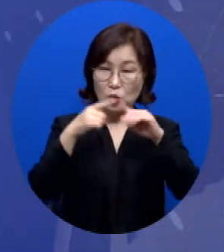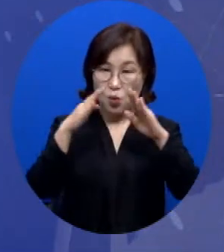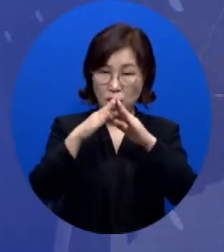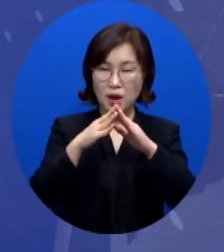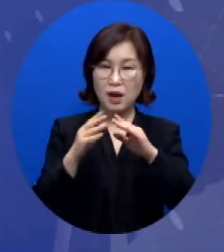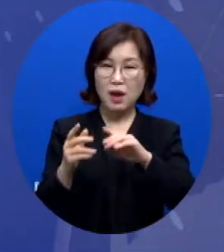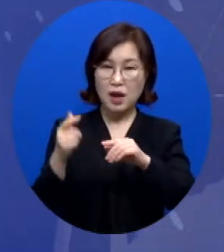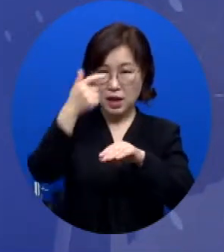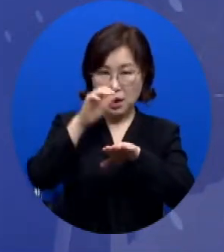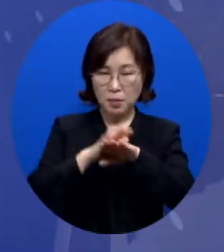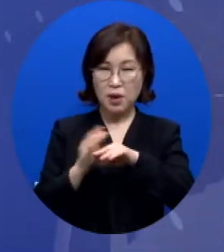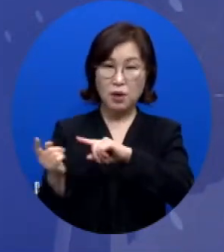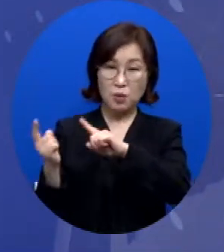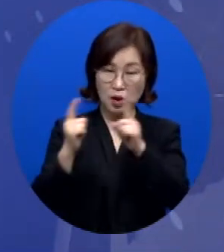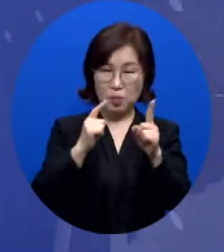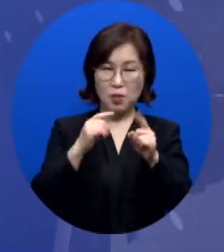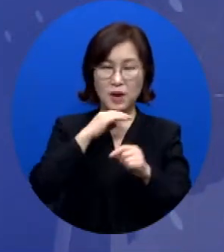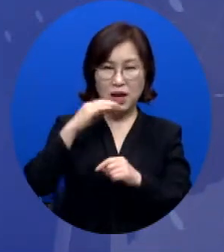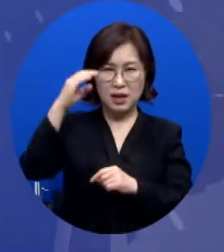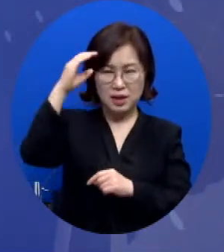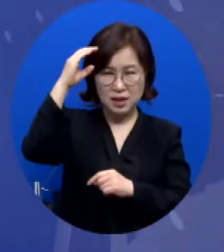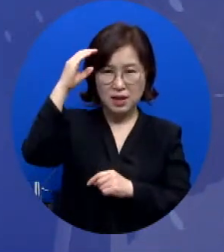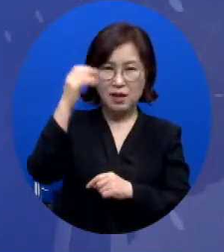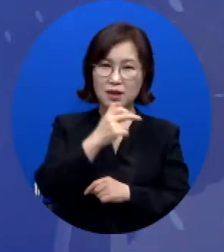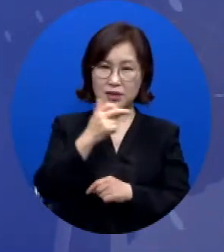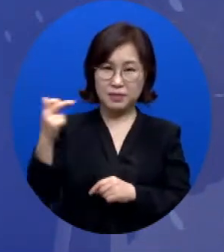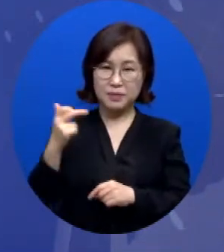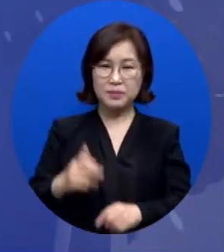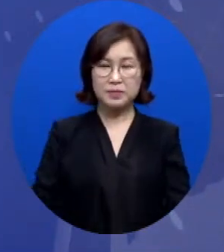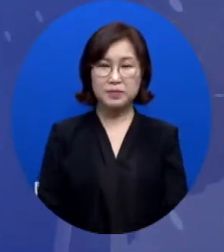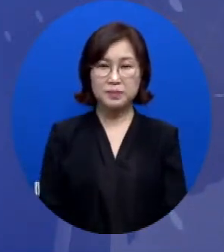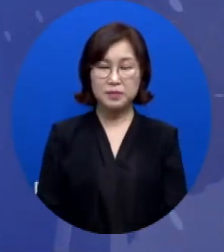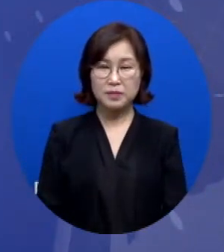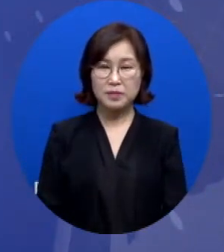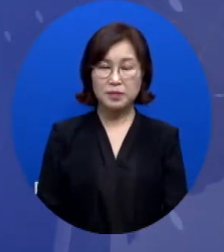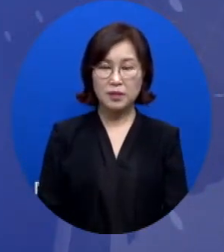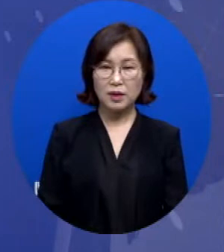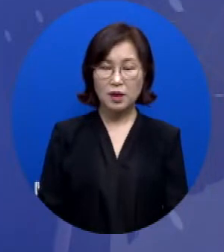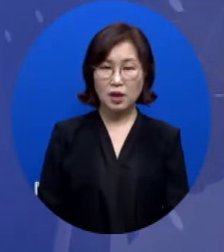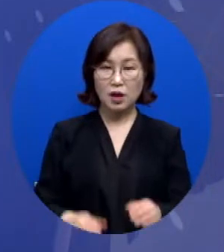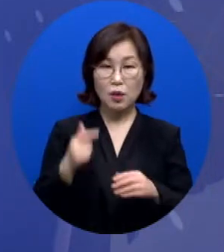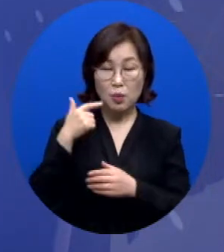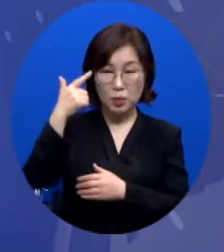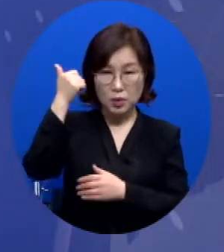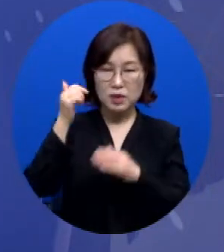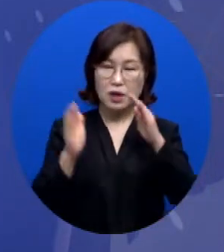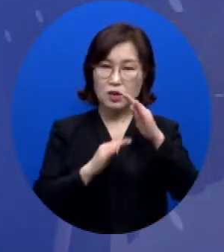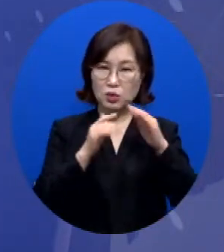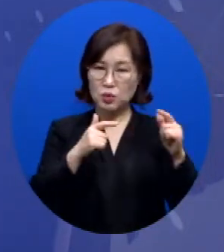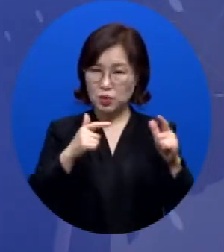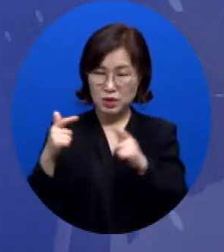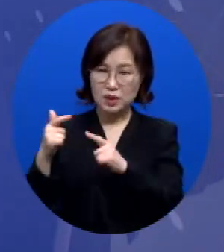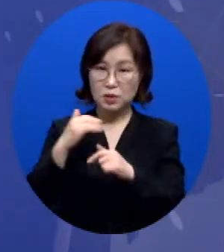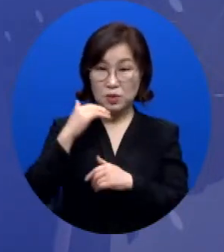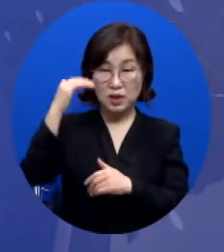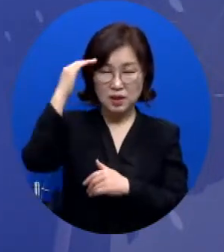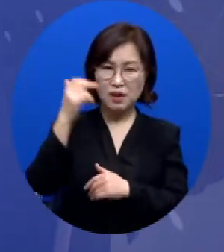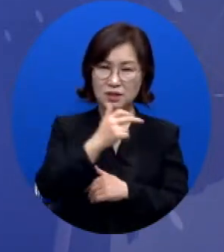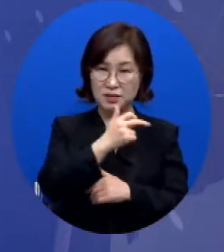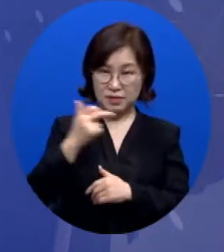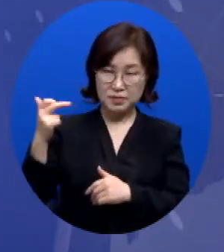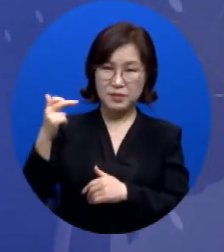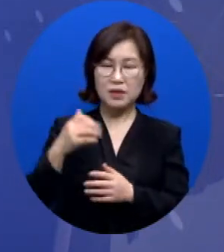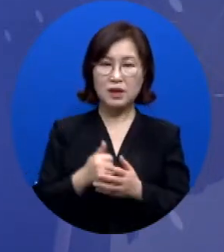특히 예배 회복에 대한 기대감이 높아지고 있습니다. 한국교회 목회자와 성도들도 예배 회복에 대한 기대감이 높아지고